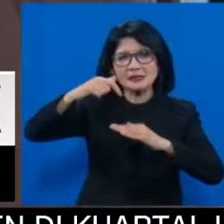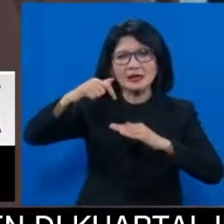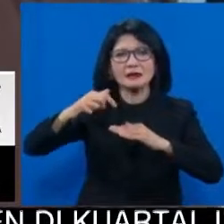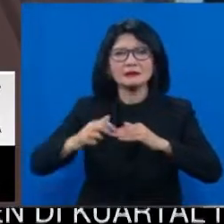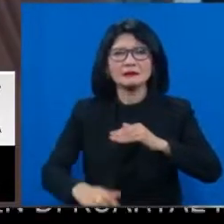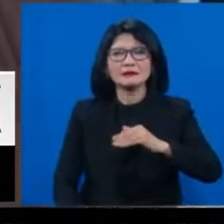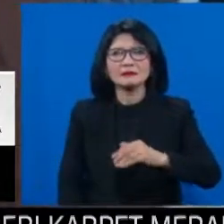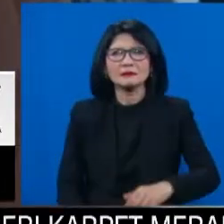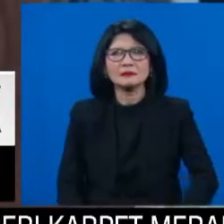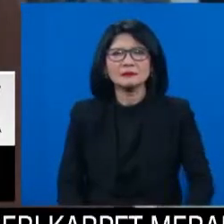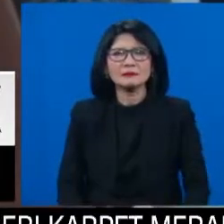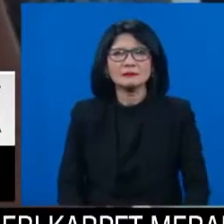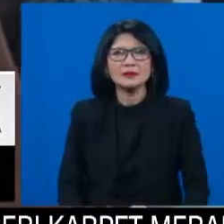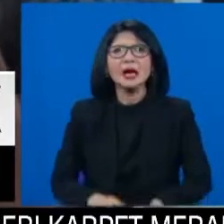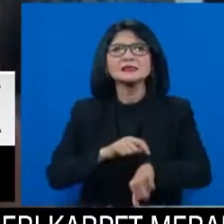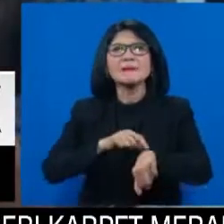Terus, jam